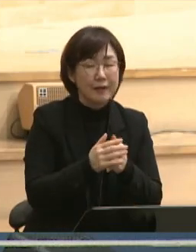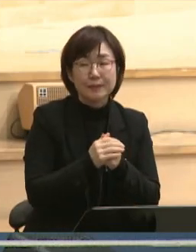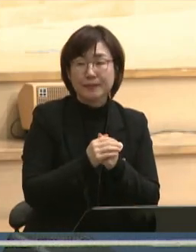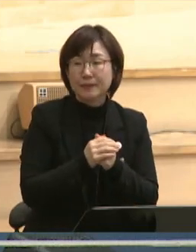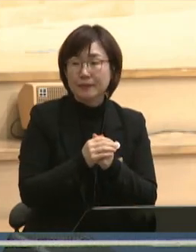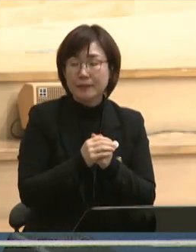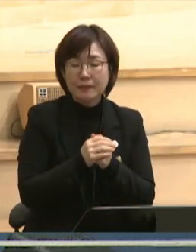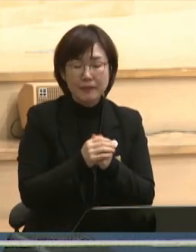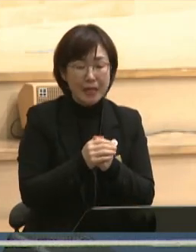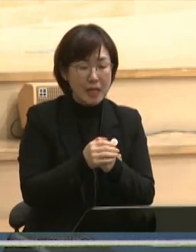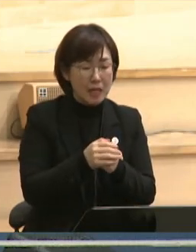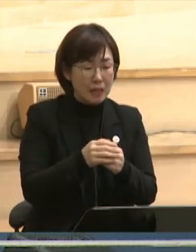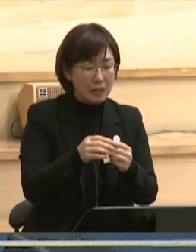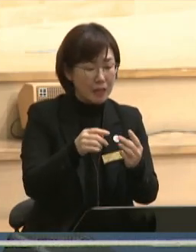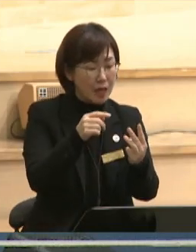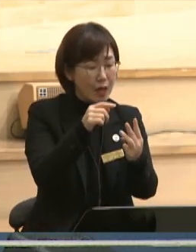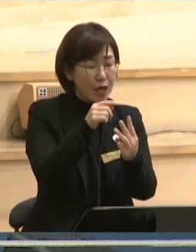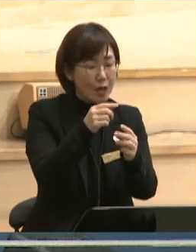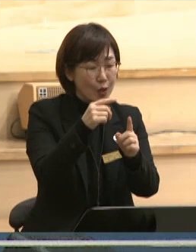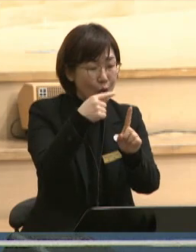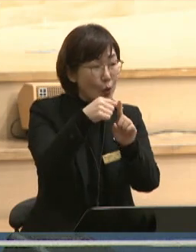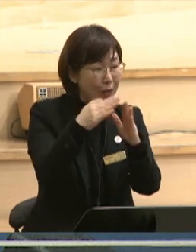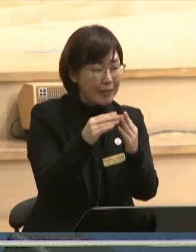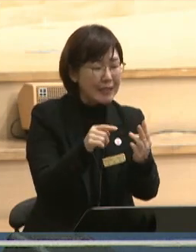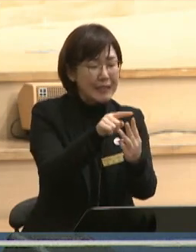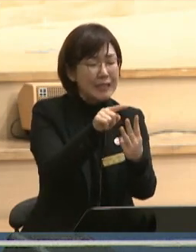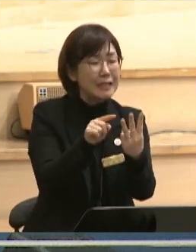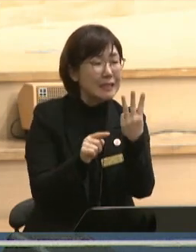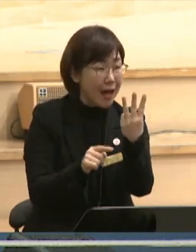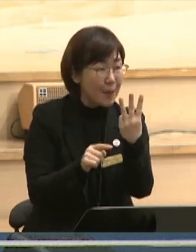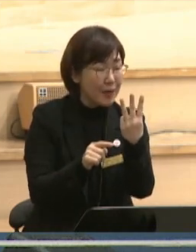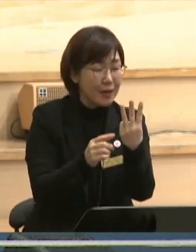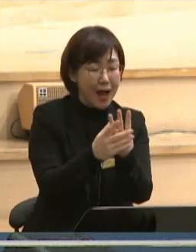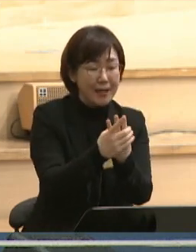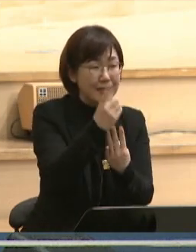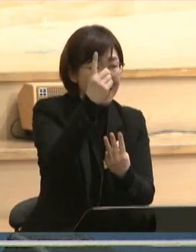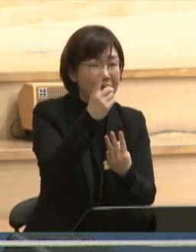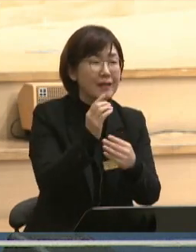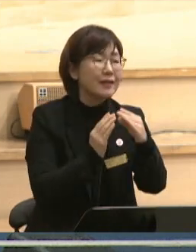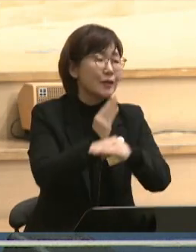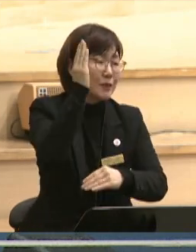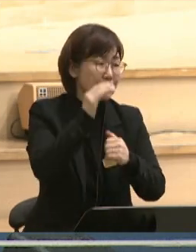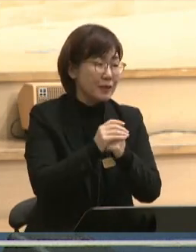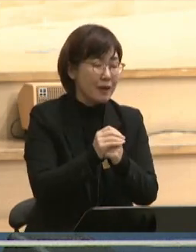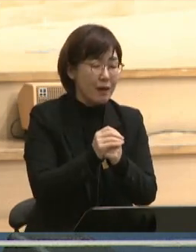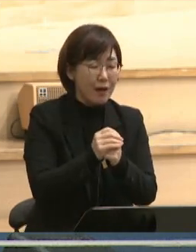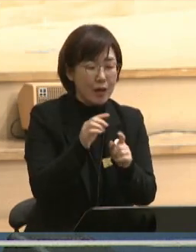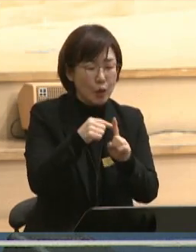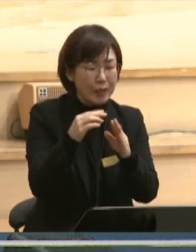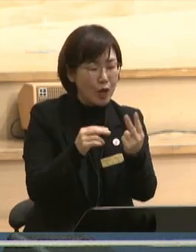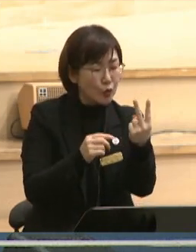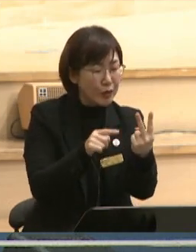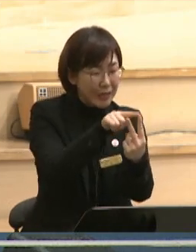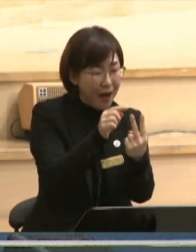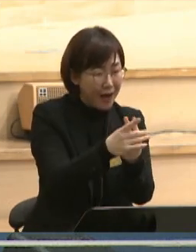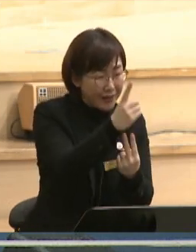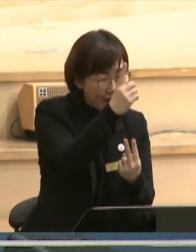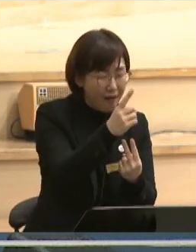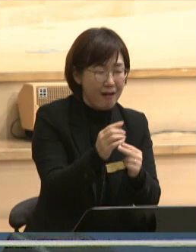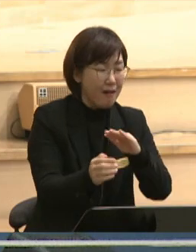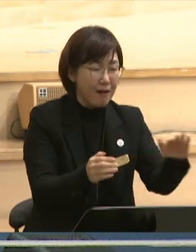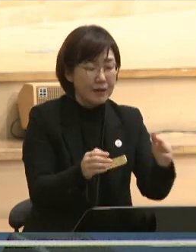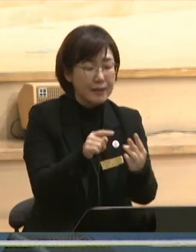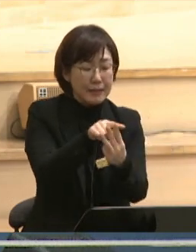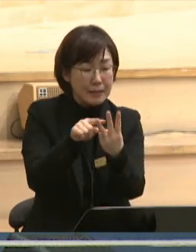기가 막힌 삼위일체를 넘어서는게 바로 교회입니다 상상을 초월합니다 교회는 둘이 하나가 되는 정도가 아닙니다